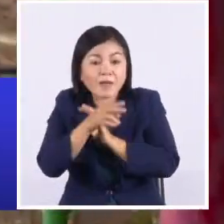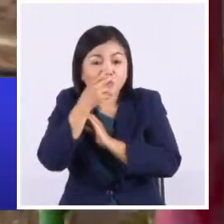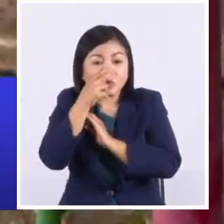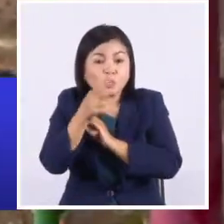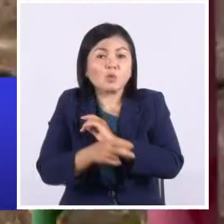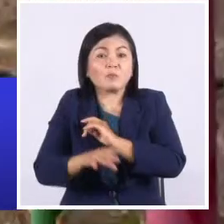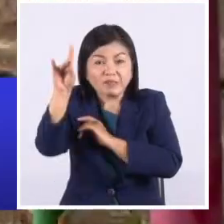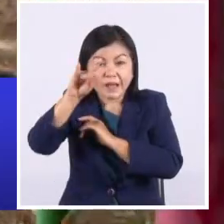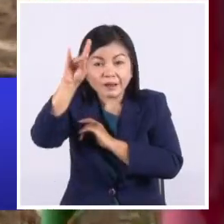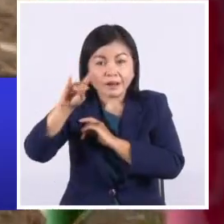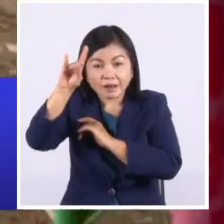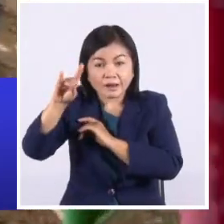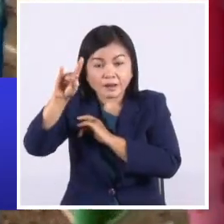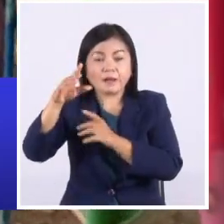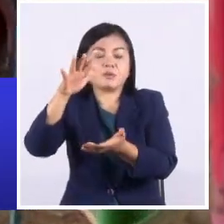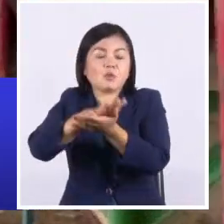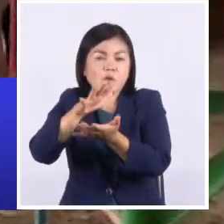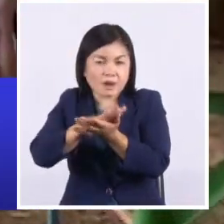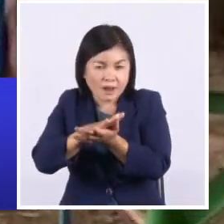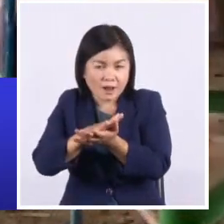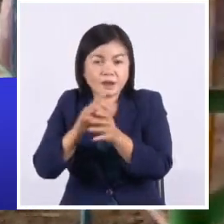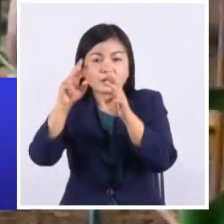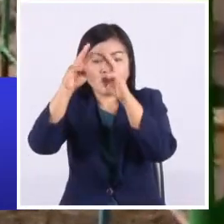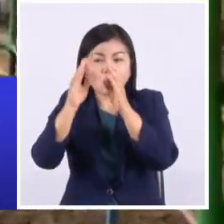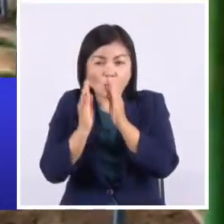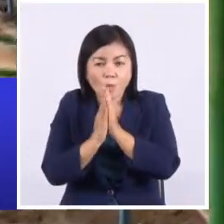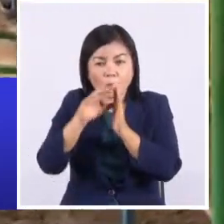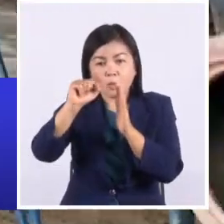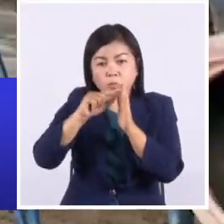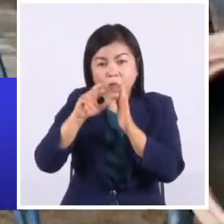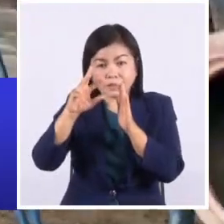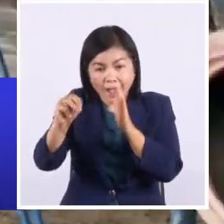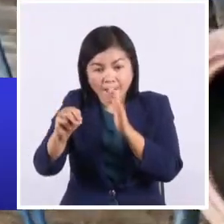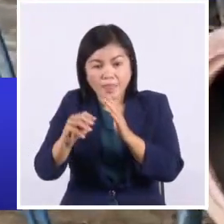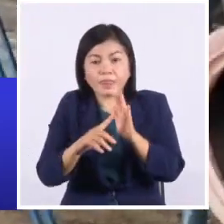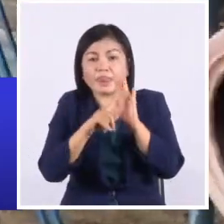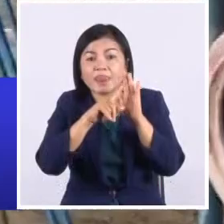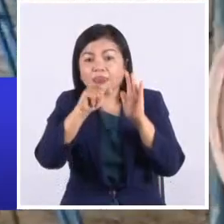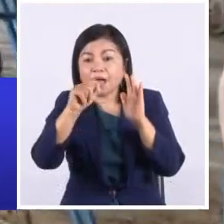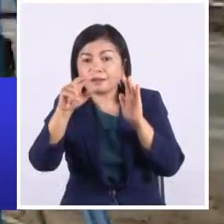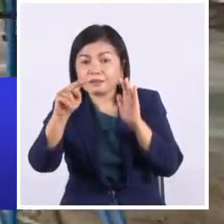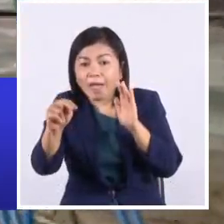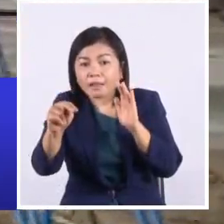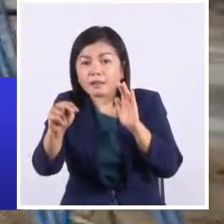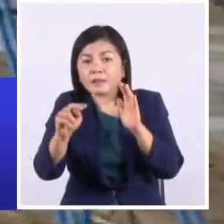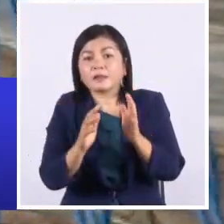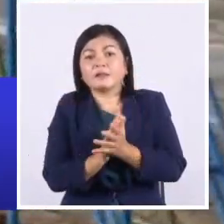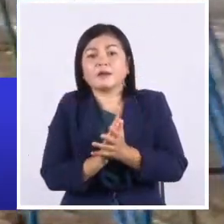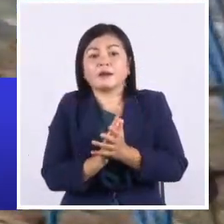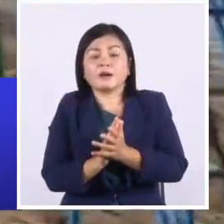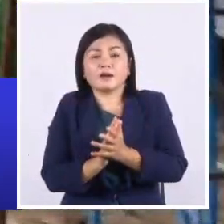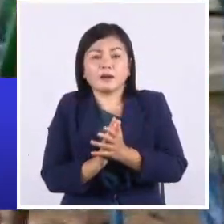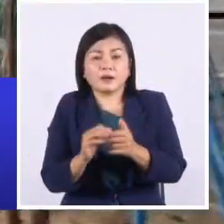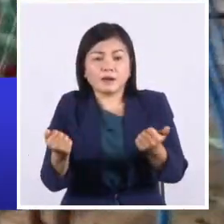บรรยากาศที่โรงเรียนวัดสามชุกฝูงแตนจำนวนมากมาทำรังค่ะแล้วปรากฏว่